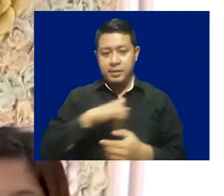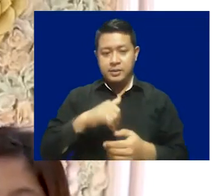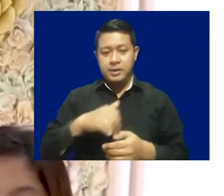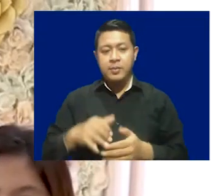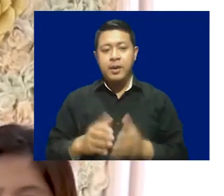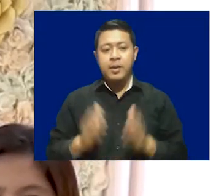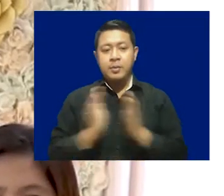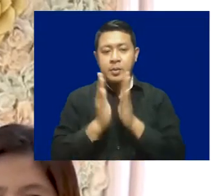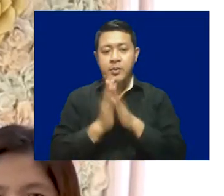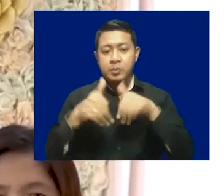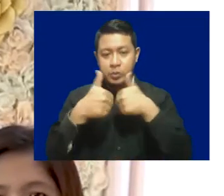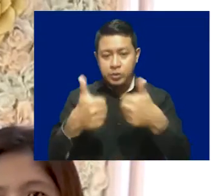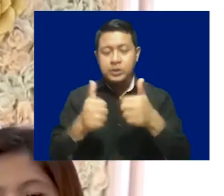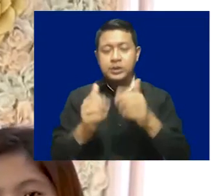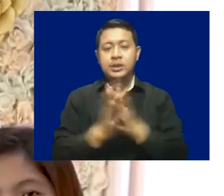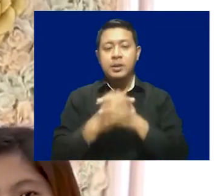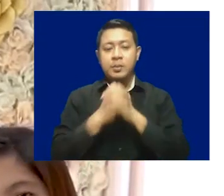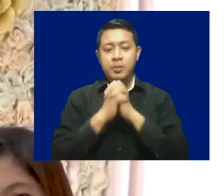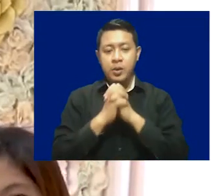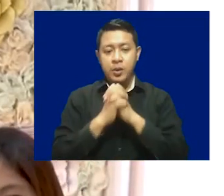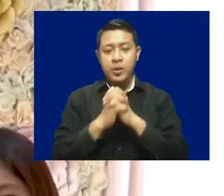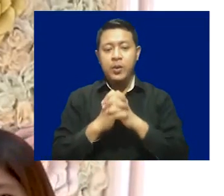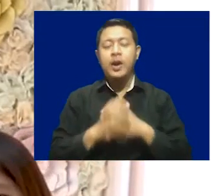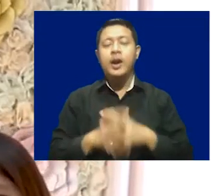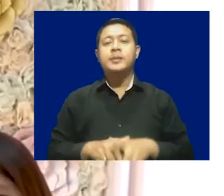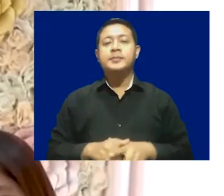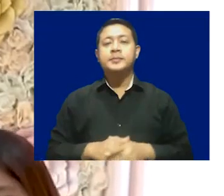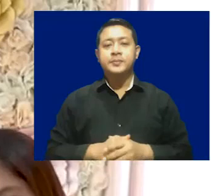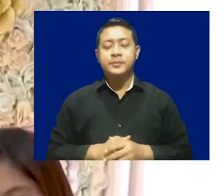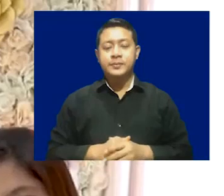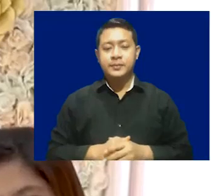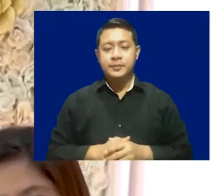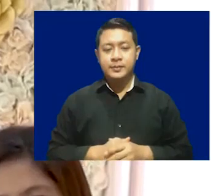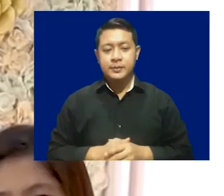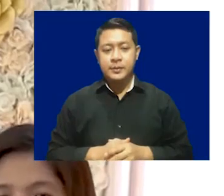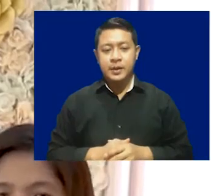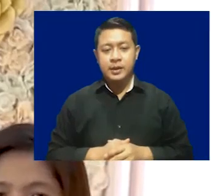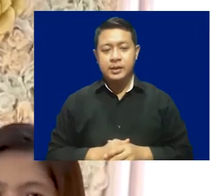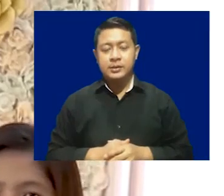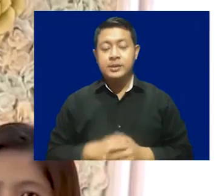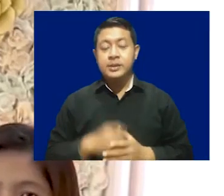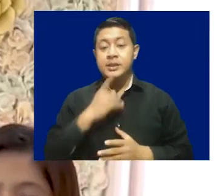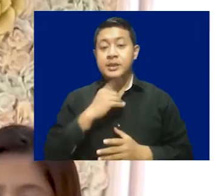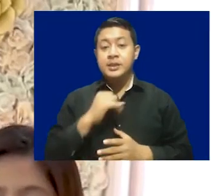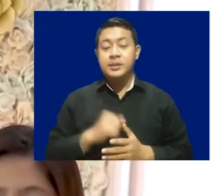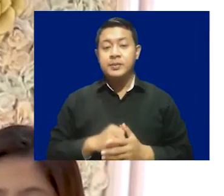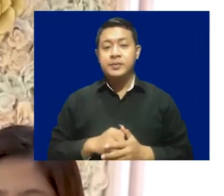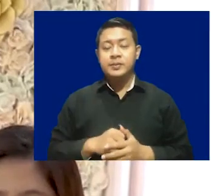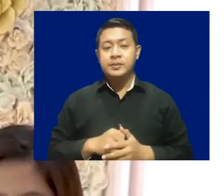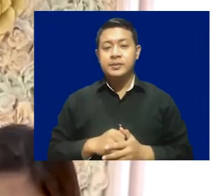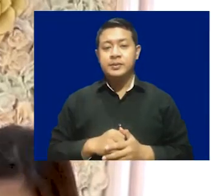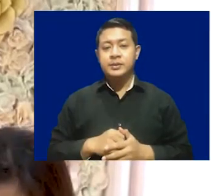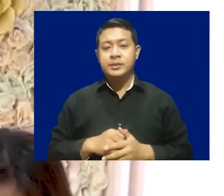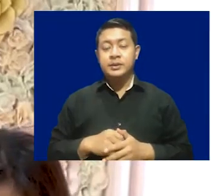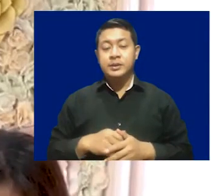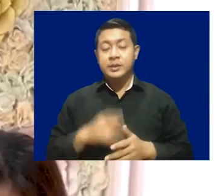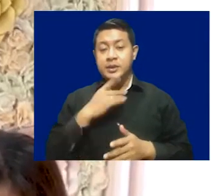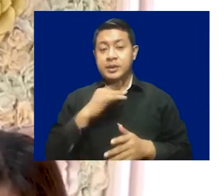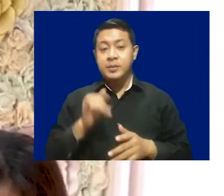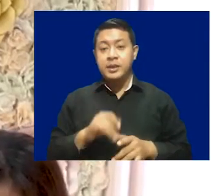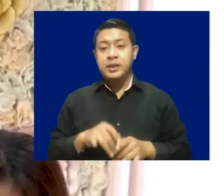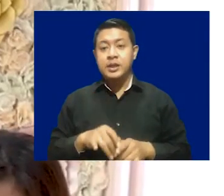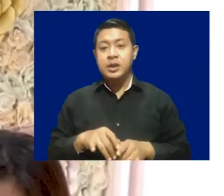dan mendengarkan firman dan kasih Tuhan. Seperti rusa yang haus, Bapak Ibu, kita rindu akan aliran